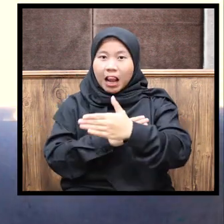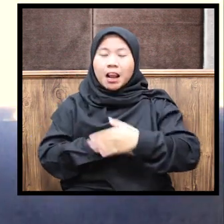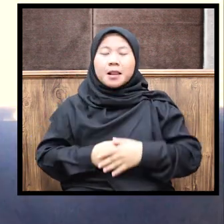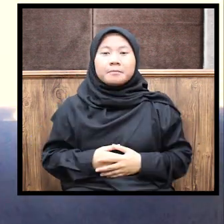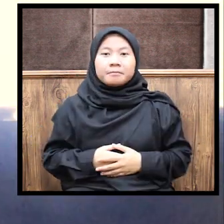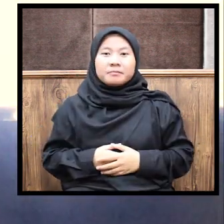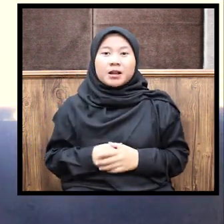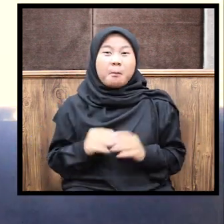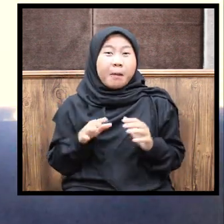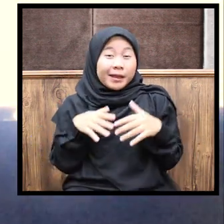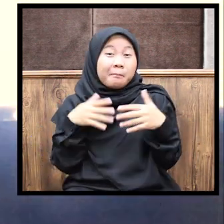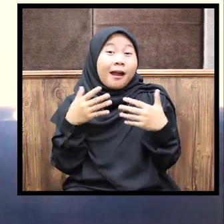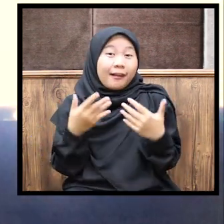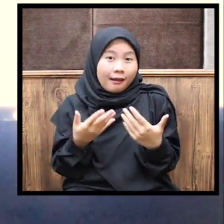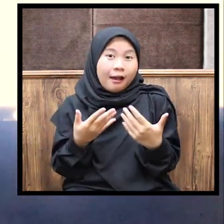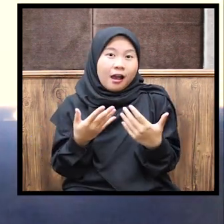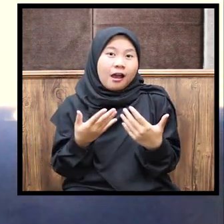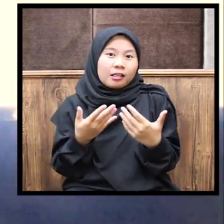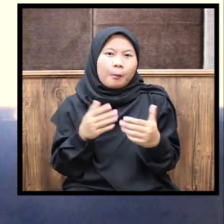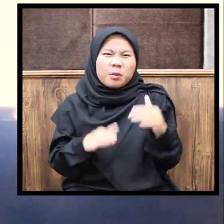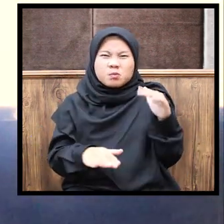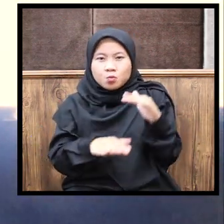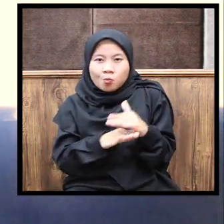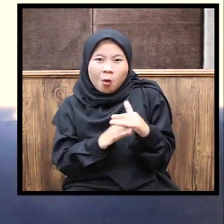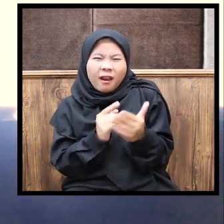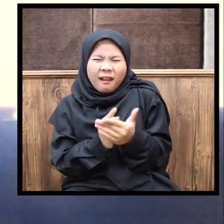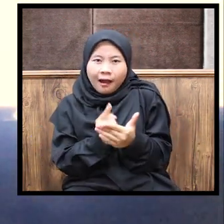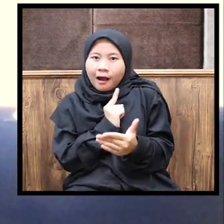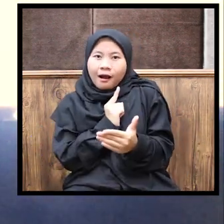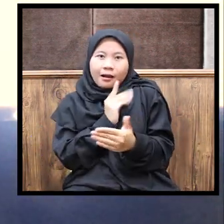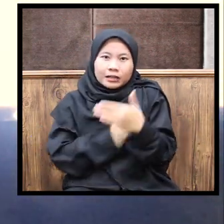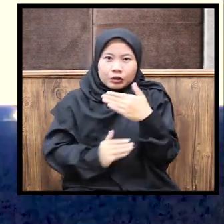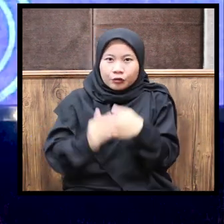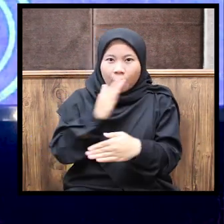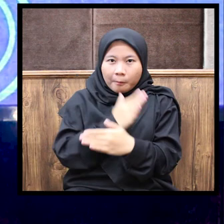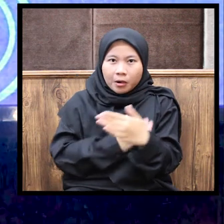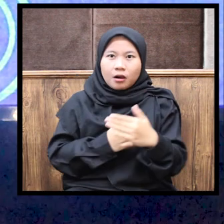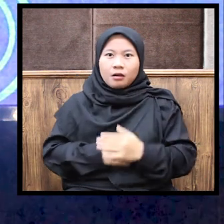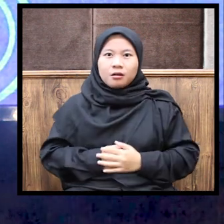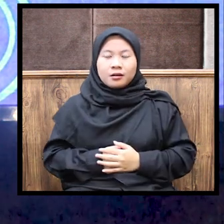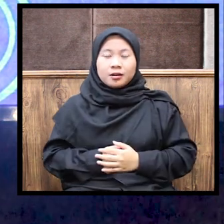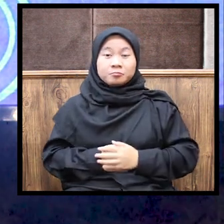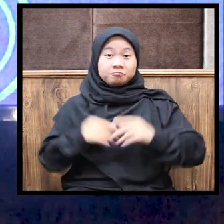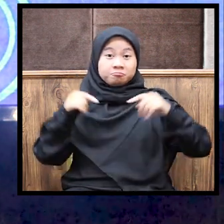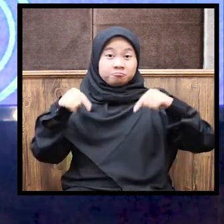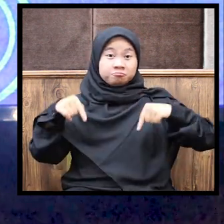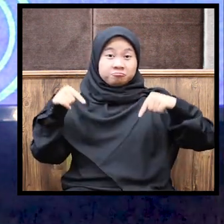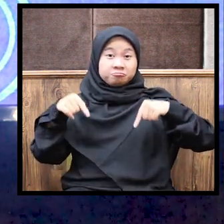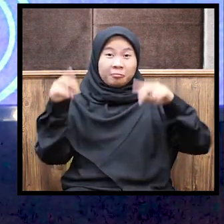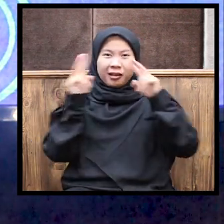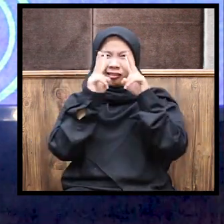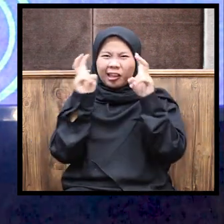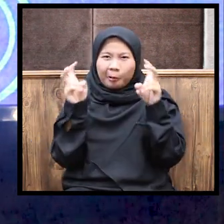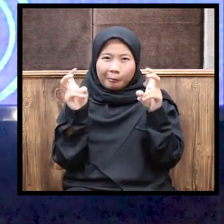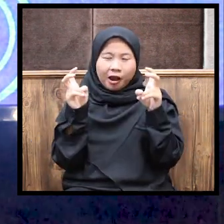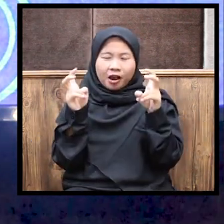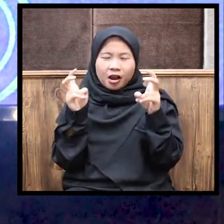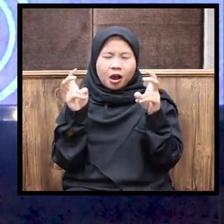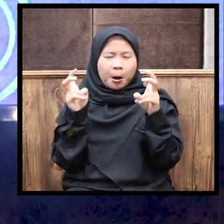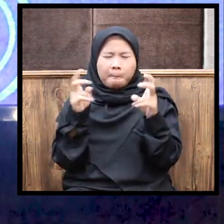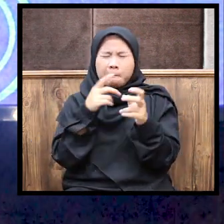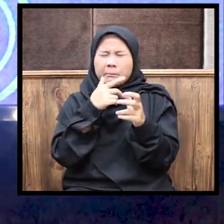hak-hak diabel Nah untuk kali ini kita punya tema yang cukup penting yang cukup